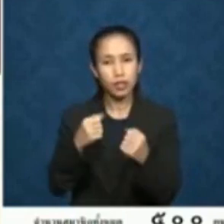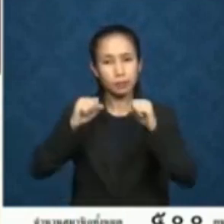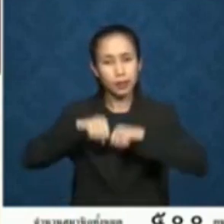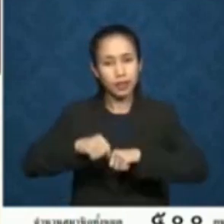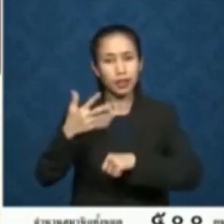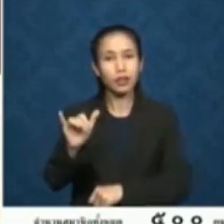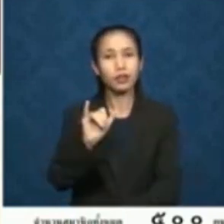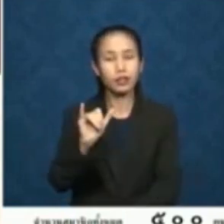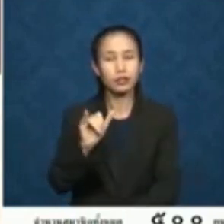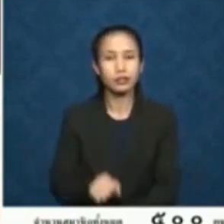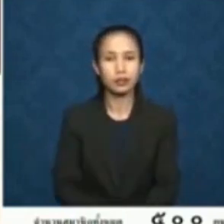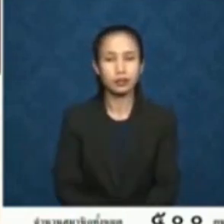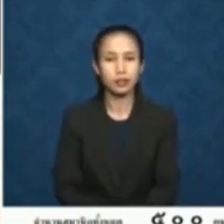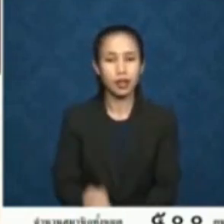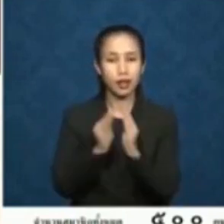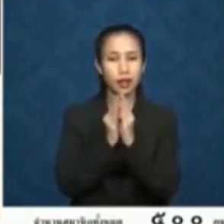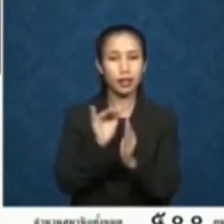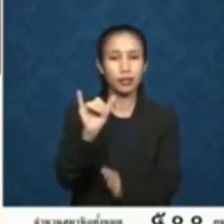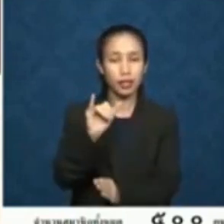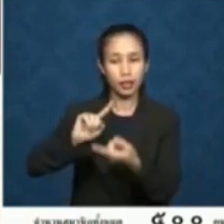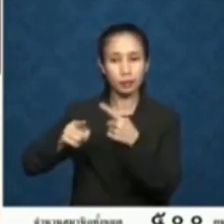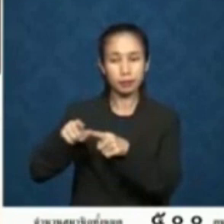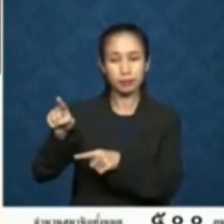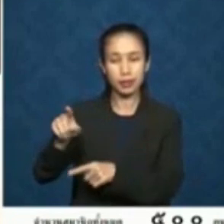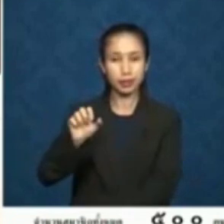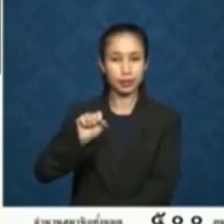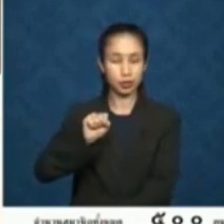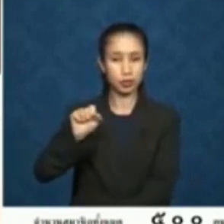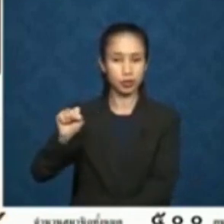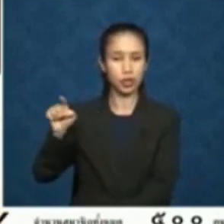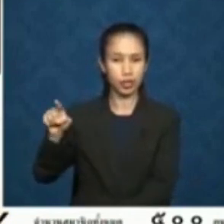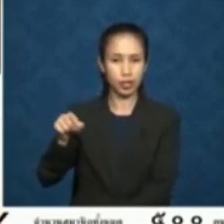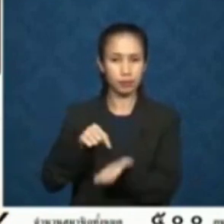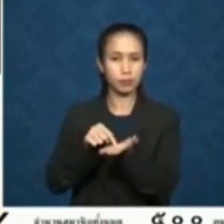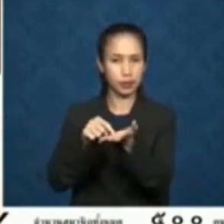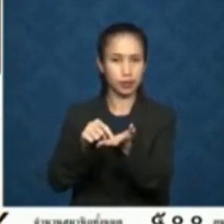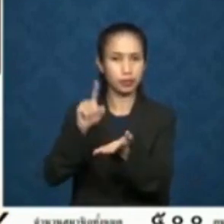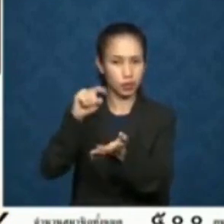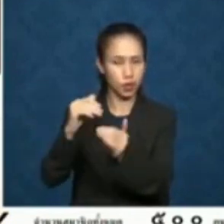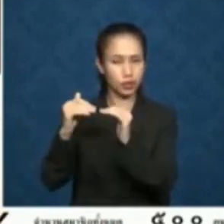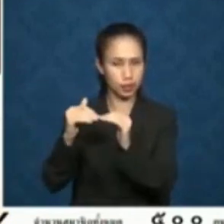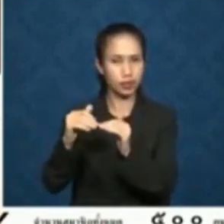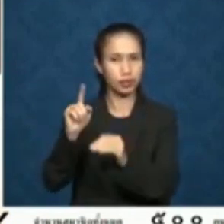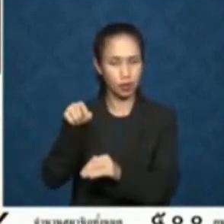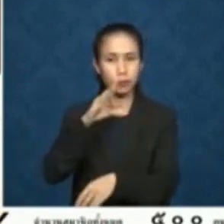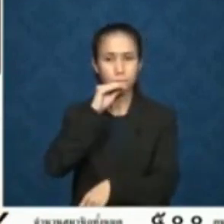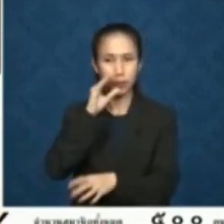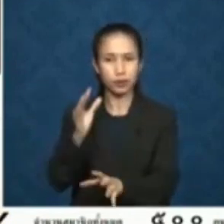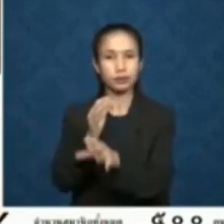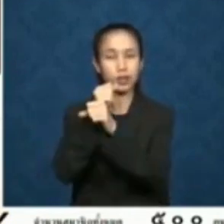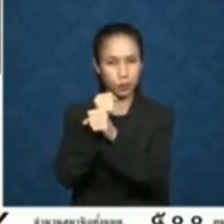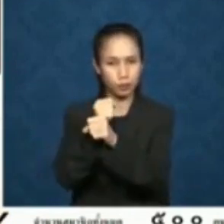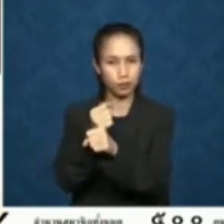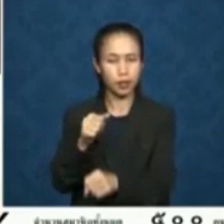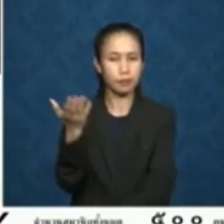ไปแล้ว ลงมติหรือยังครับท่านประธานยังไม่ได้ลงมติและเพื่อนสมาชิกเนี่ยผู้เสนอญัตติมี